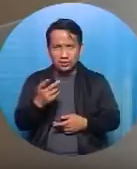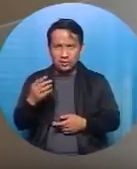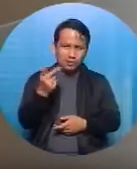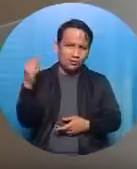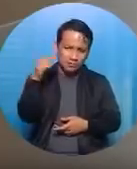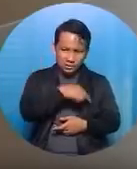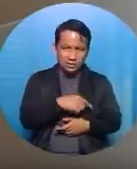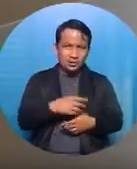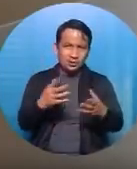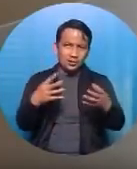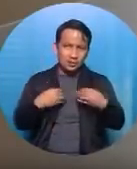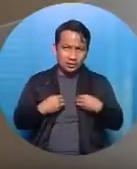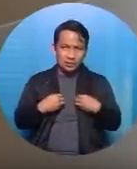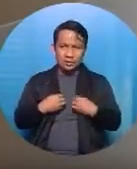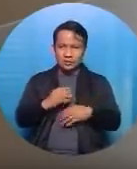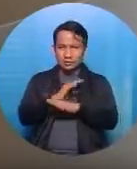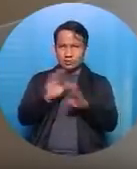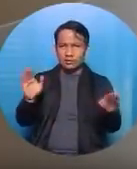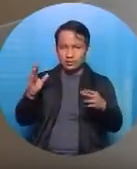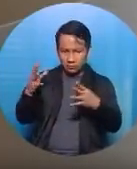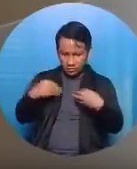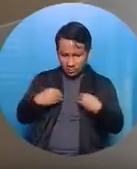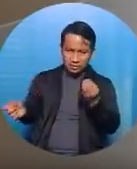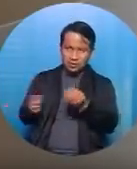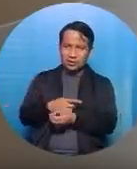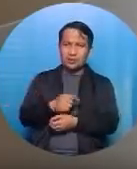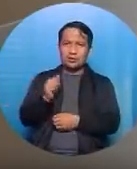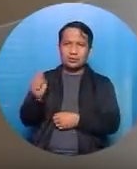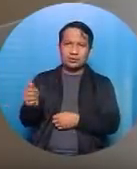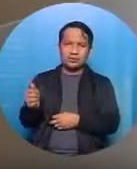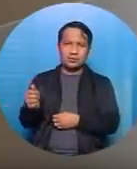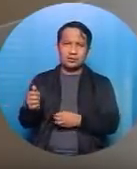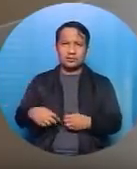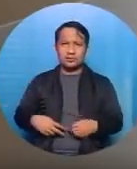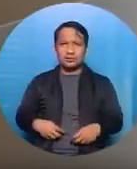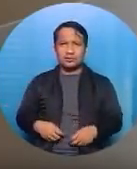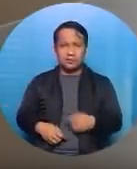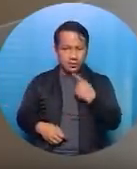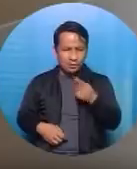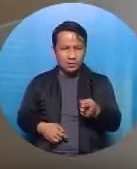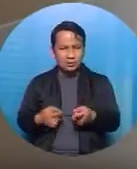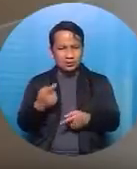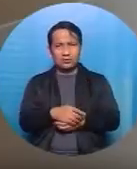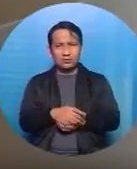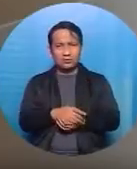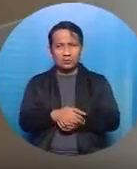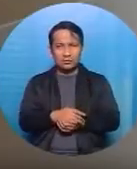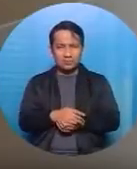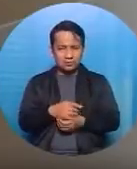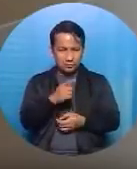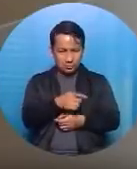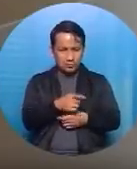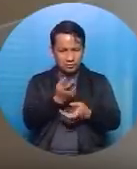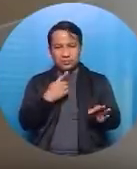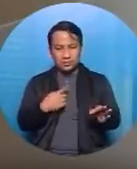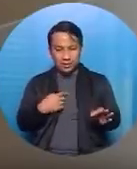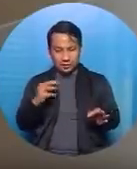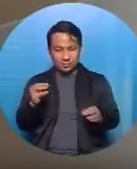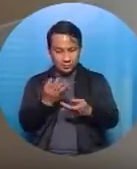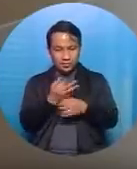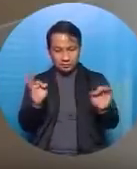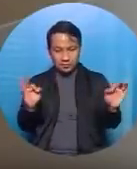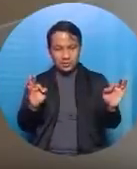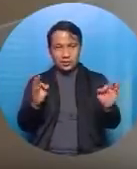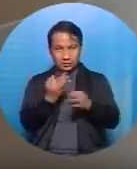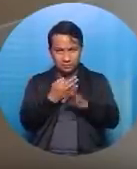sinungaling kayo. Tinanggap ko yan dito. Hindi ko para palayasin yan. Kasi ganito yan ha. Ang sabi niya sa akin, pinalaya mo na daw siya. Yan ang